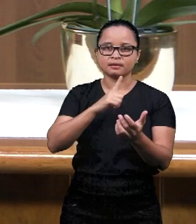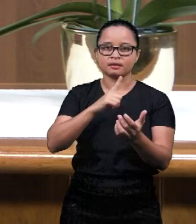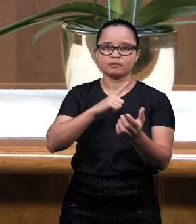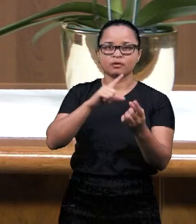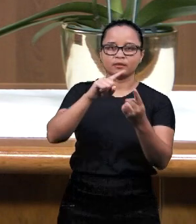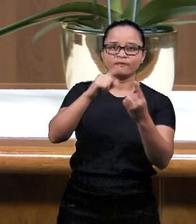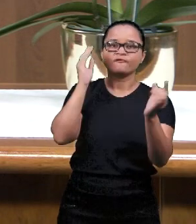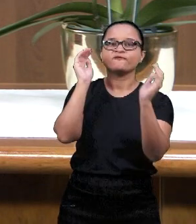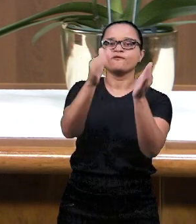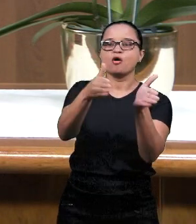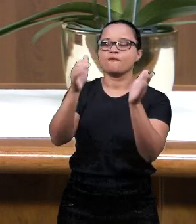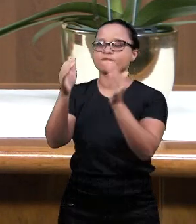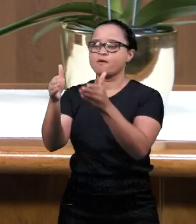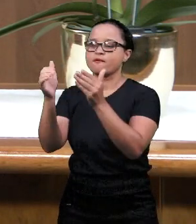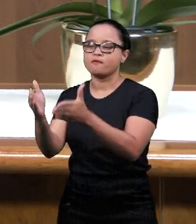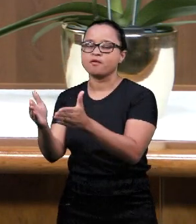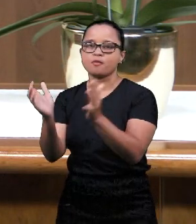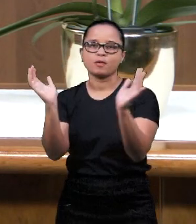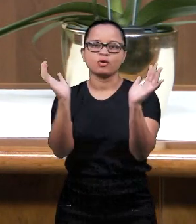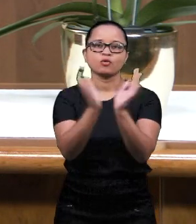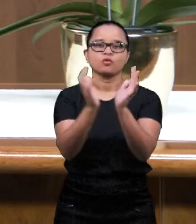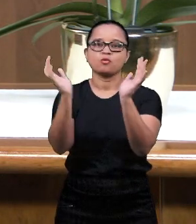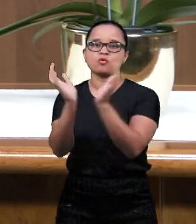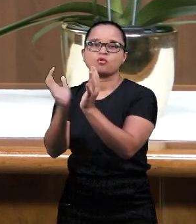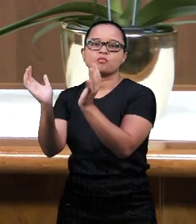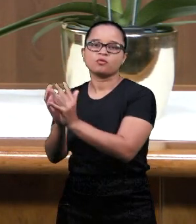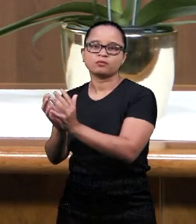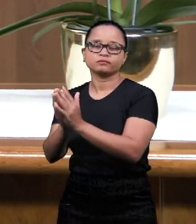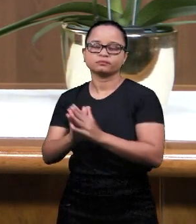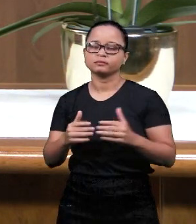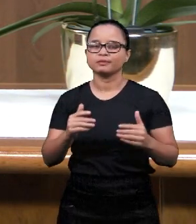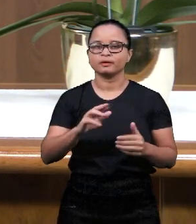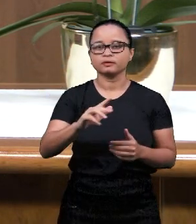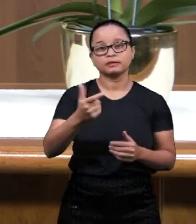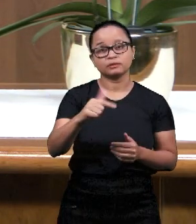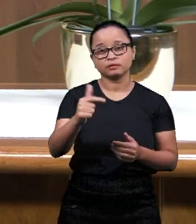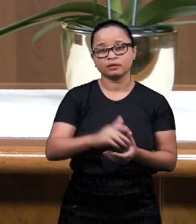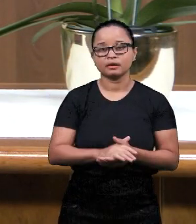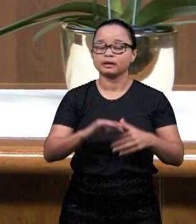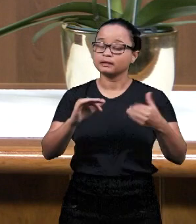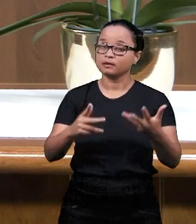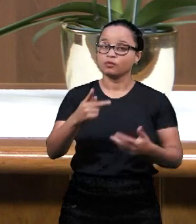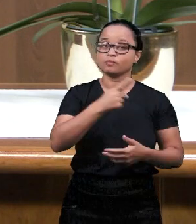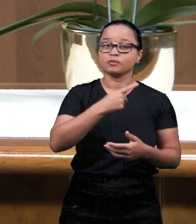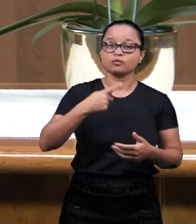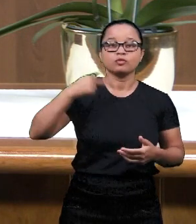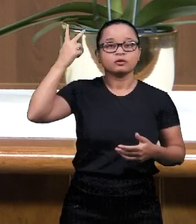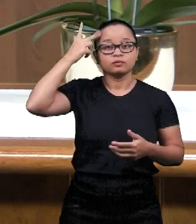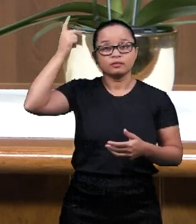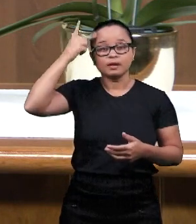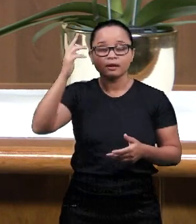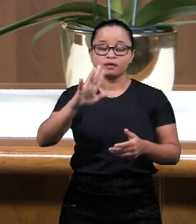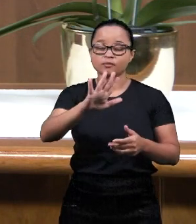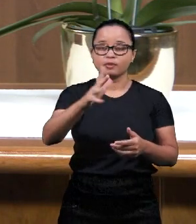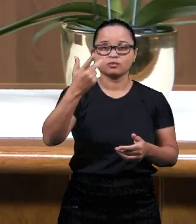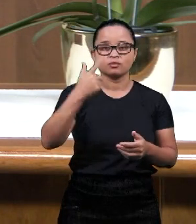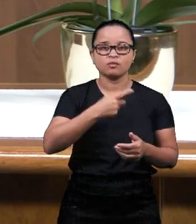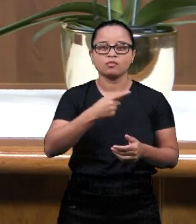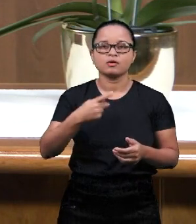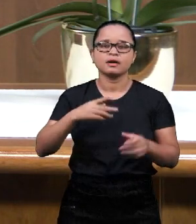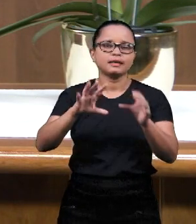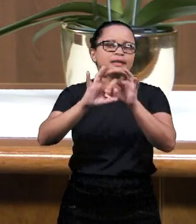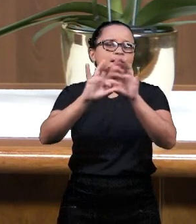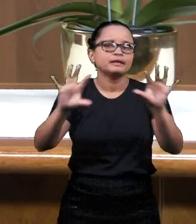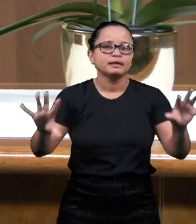une direction vers un groupe spécifique de l'Église. Les pasteurs, naturellement, vont travailler dans leurs églises et ils ont